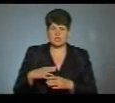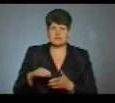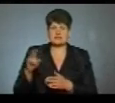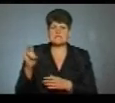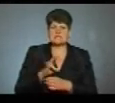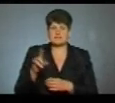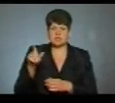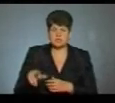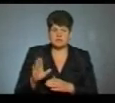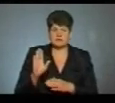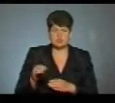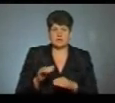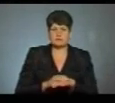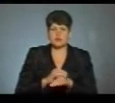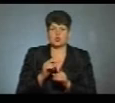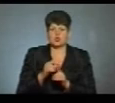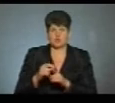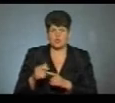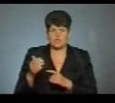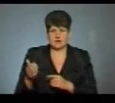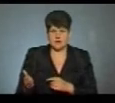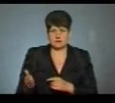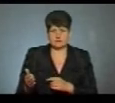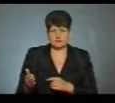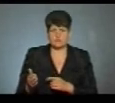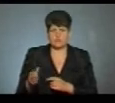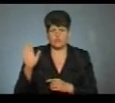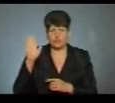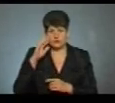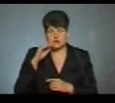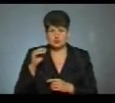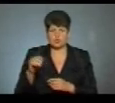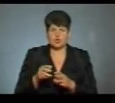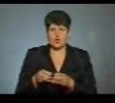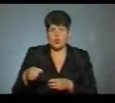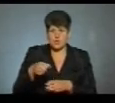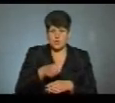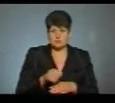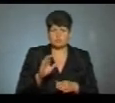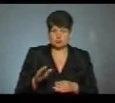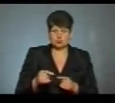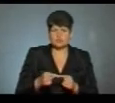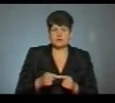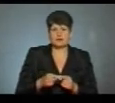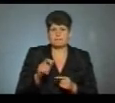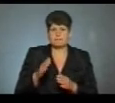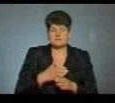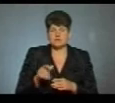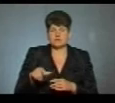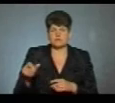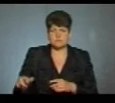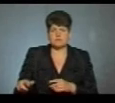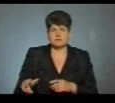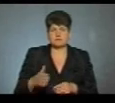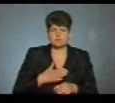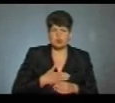священика, який буде благословляти священну водичку, їм пасхальні кошики. Буде між людьми дистанція, і між моєю людьми